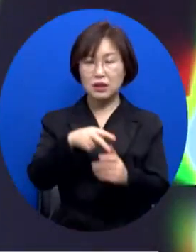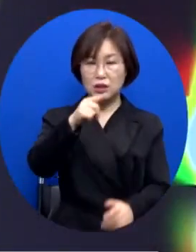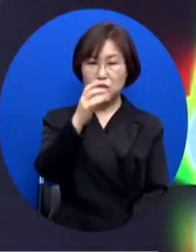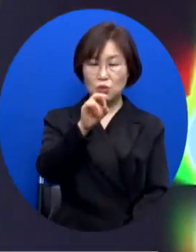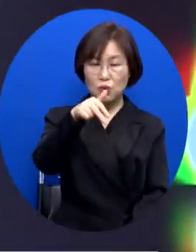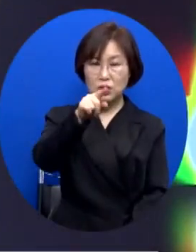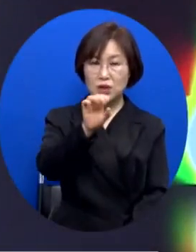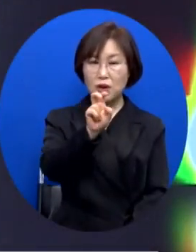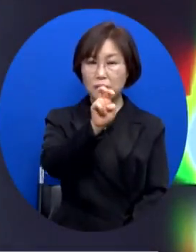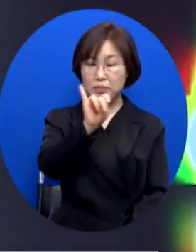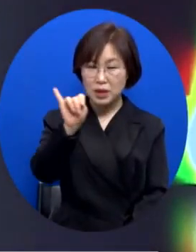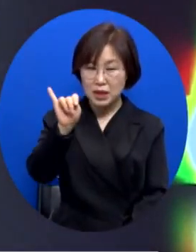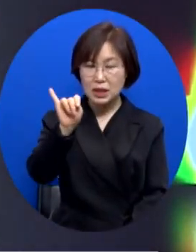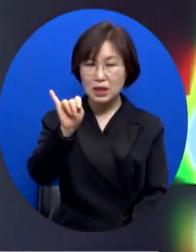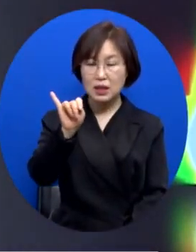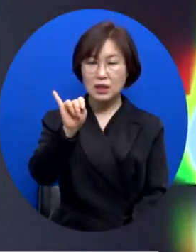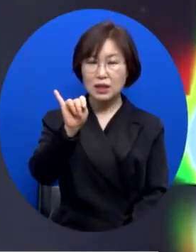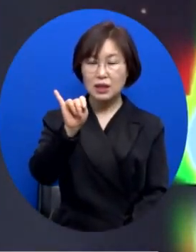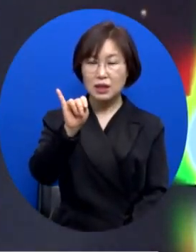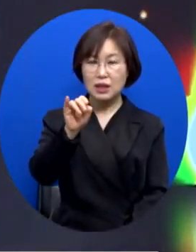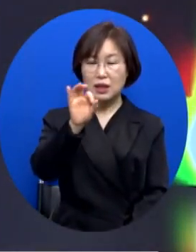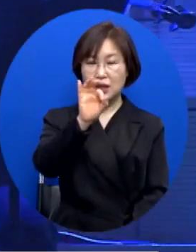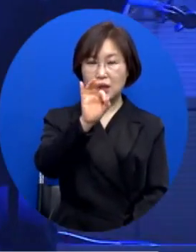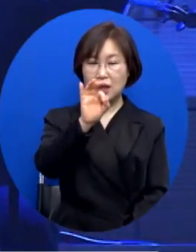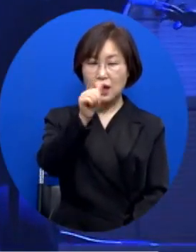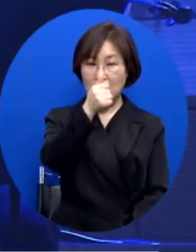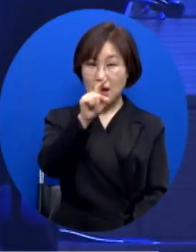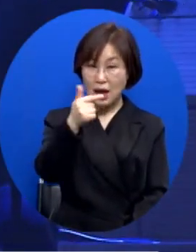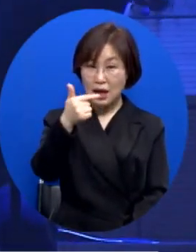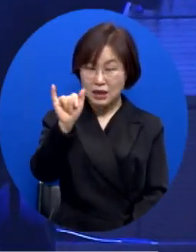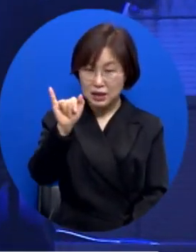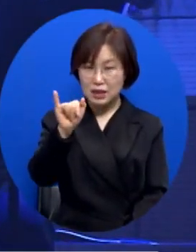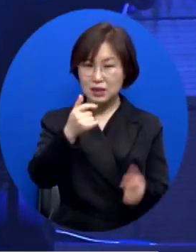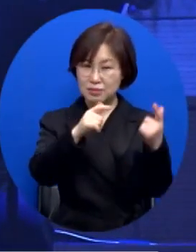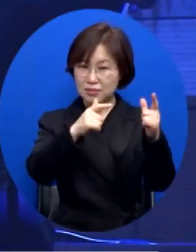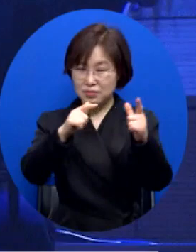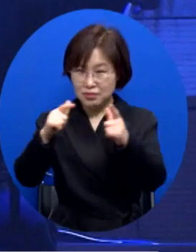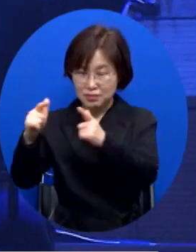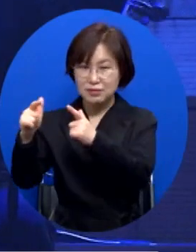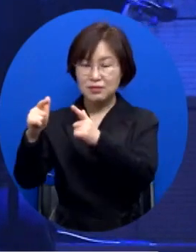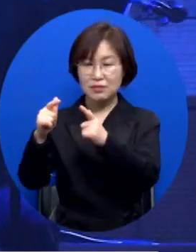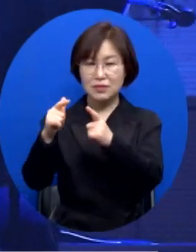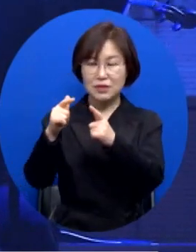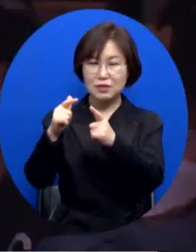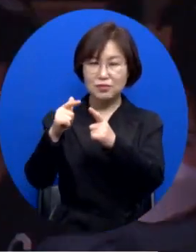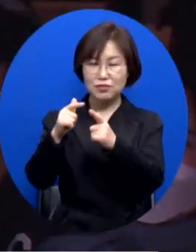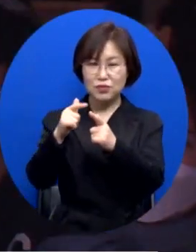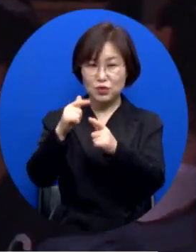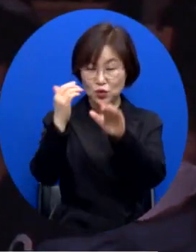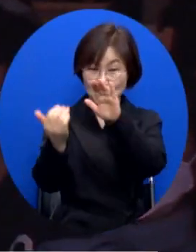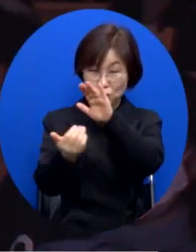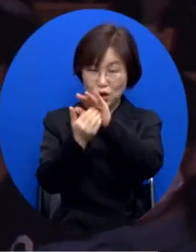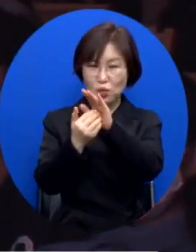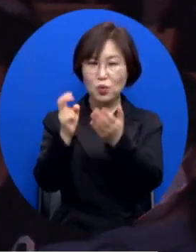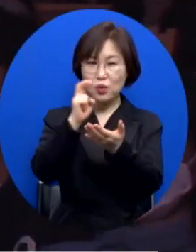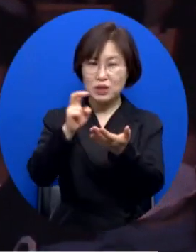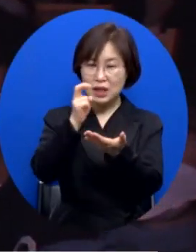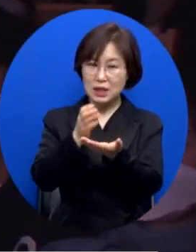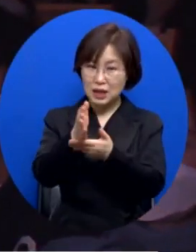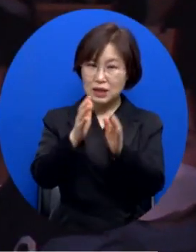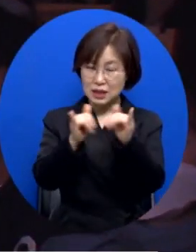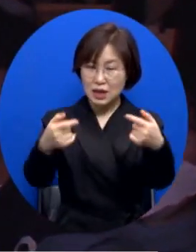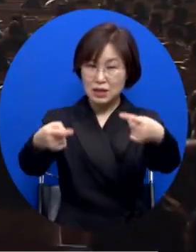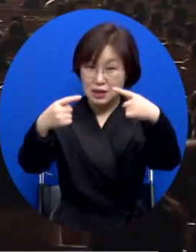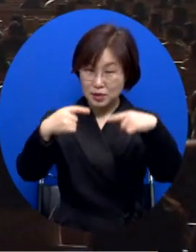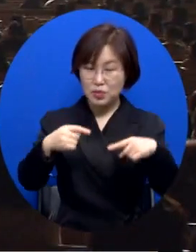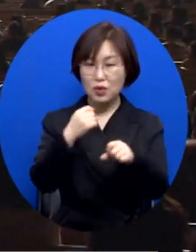송정미, 강찬, 남궁송호, 한희, 전용대 등 국내 최고 찬양 사역자들이 출연해 성도들이 겪고